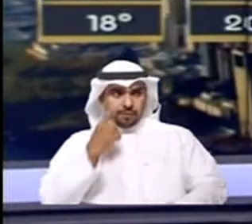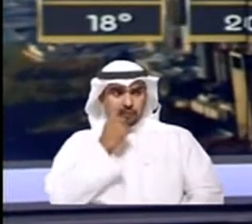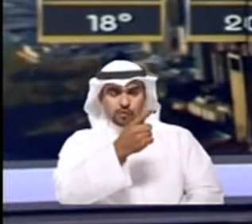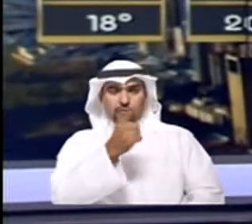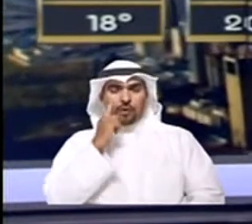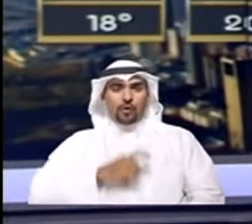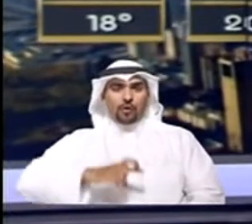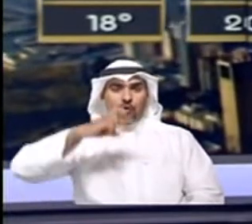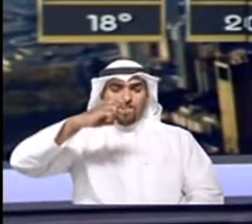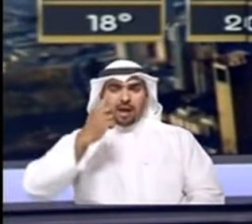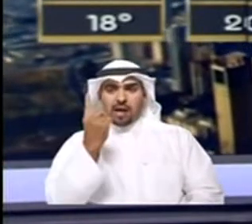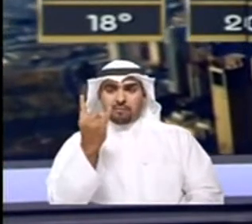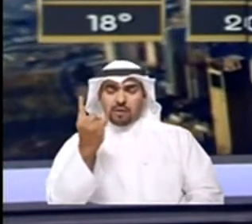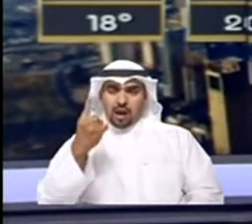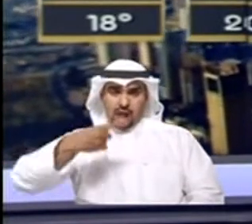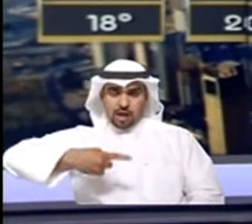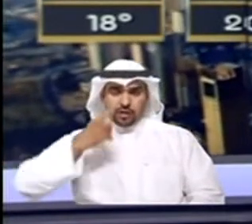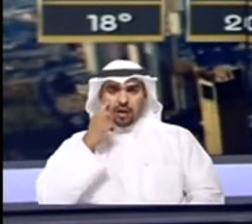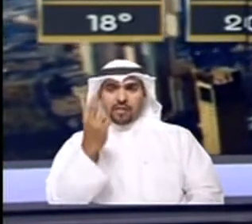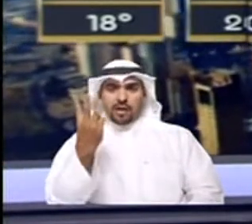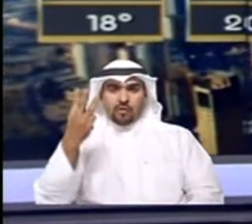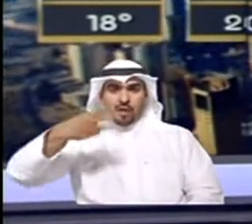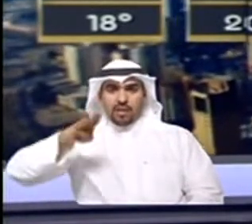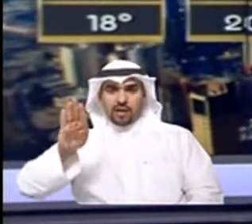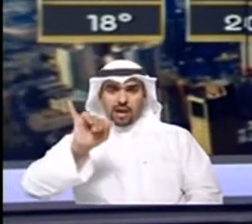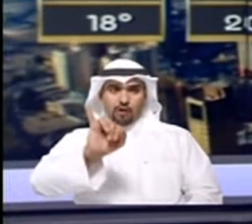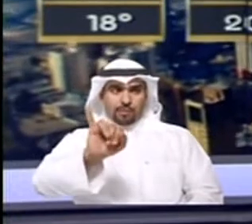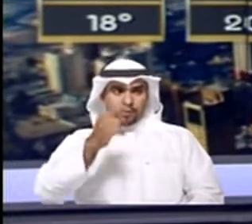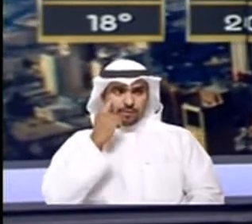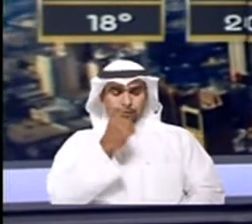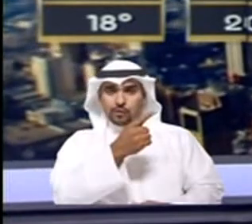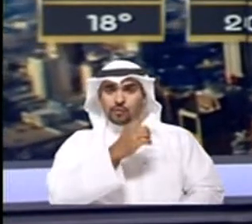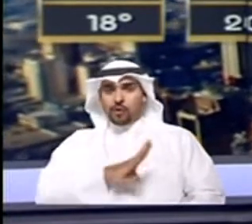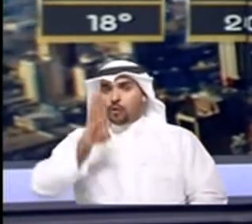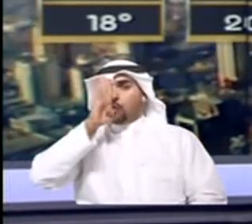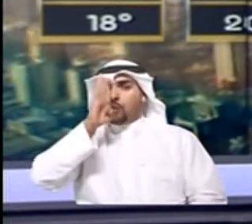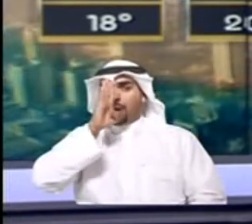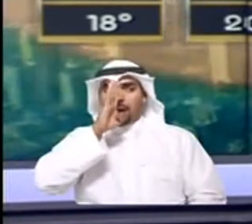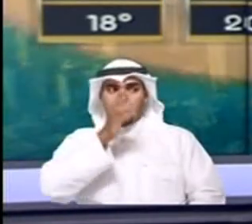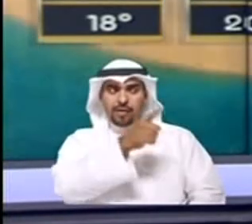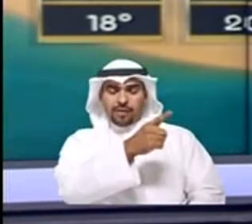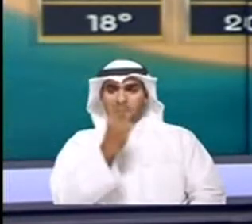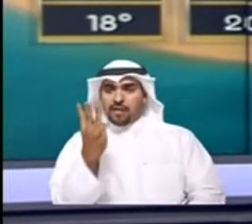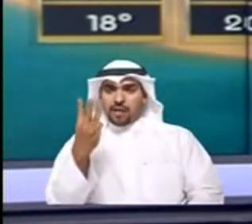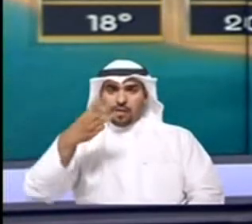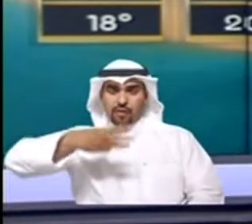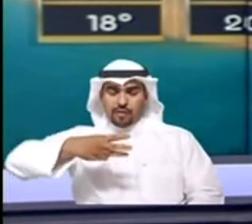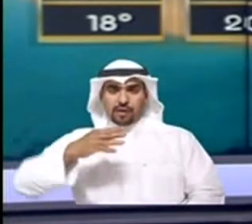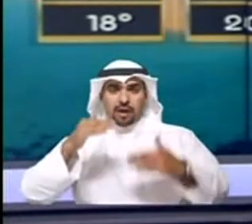ومن 10 إلى 32 كيلومتر في الساعة، متقلبة الاتجاه إلى شمالية غربية مع عبور للسحب بين الحين والآخر. في يوم الاثنين